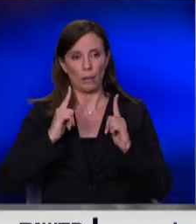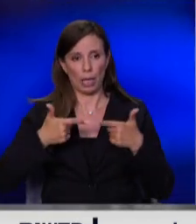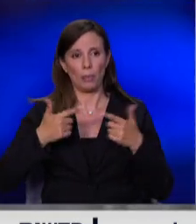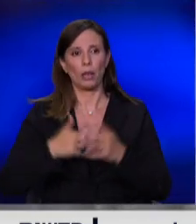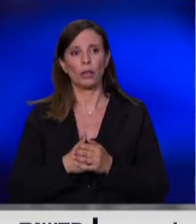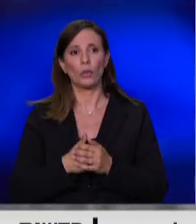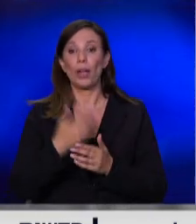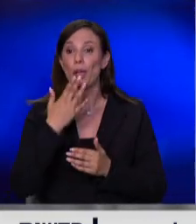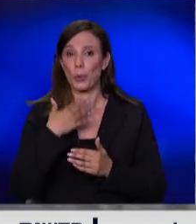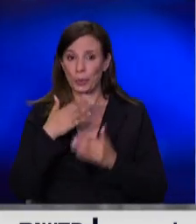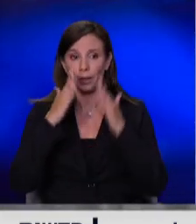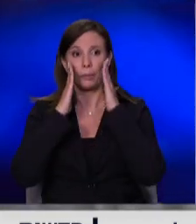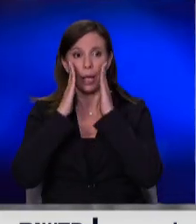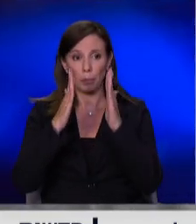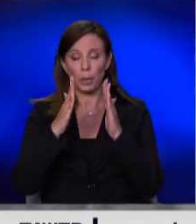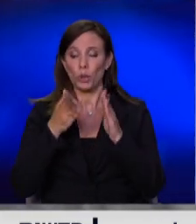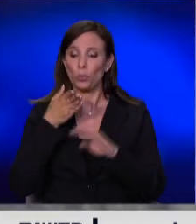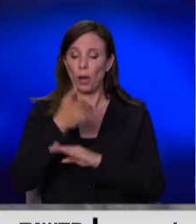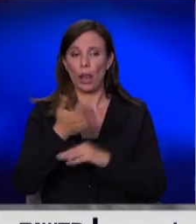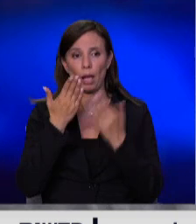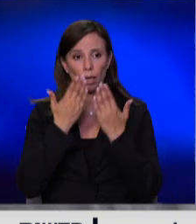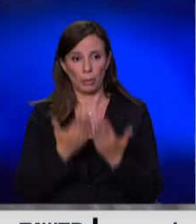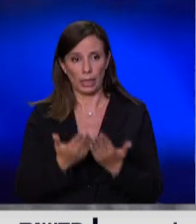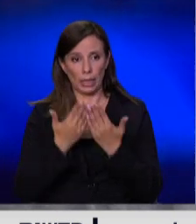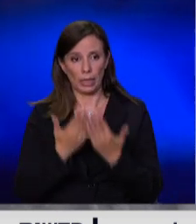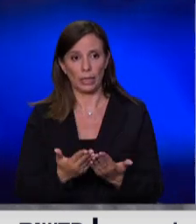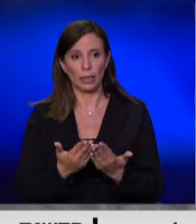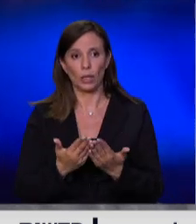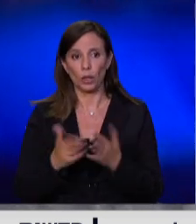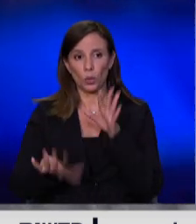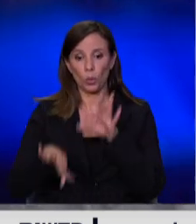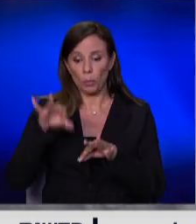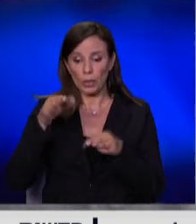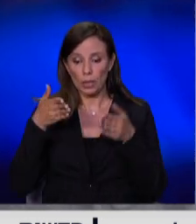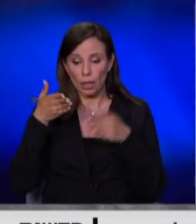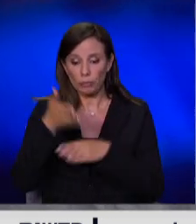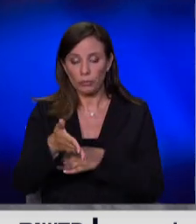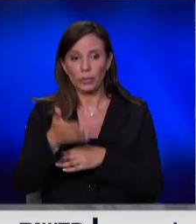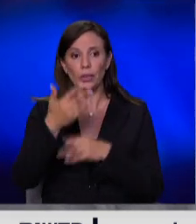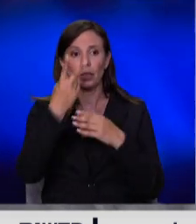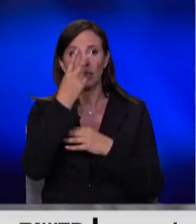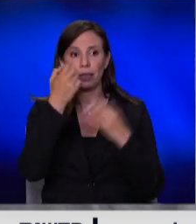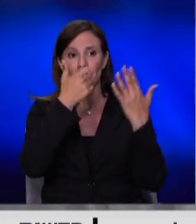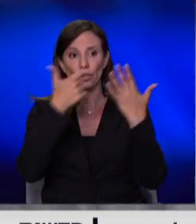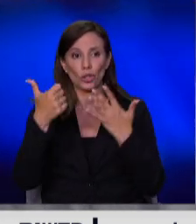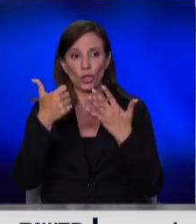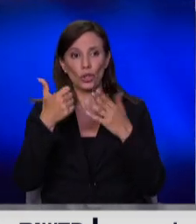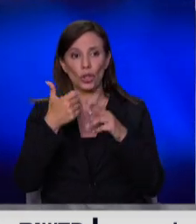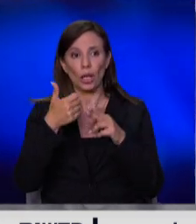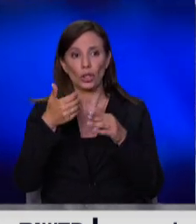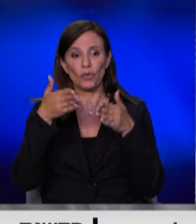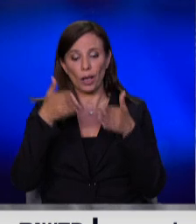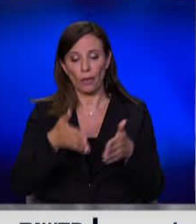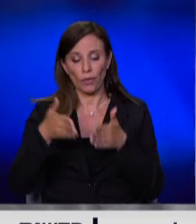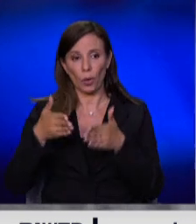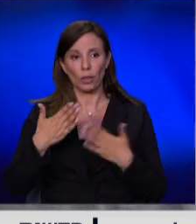был набожный еврей, он пошел в синагогу и нашел останки только 26 человек, которые захоронил